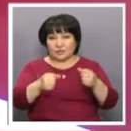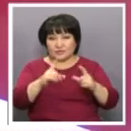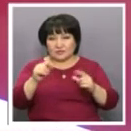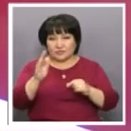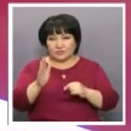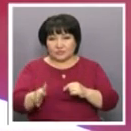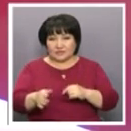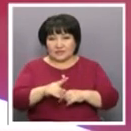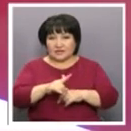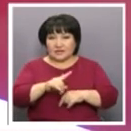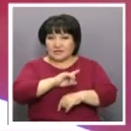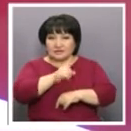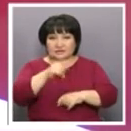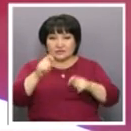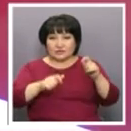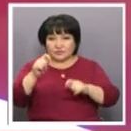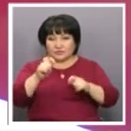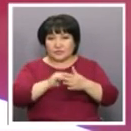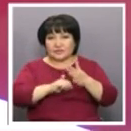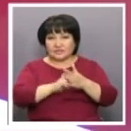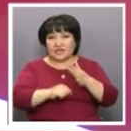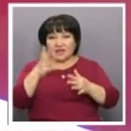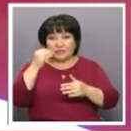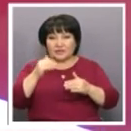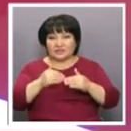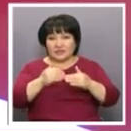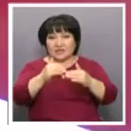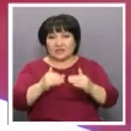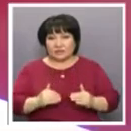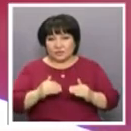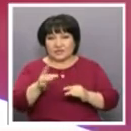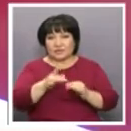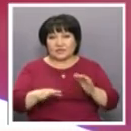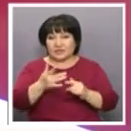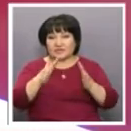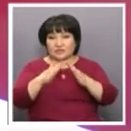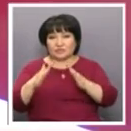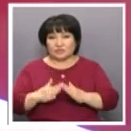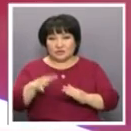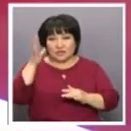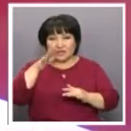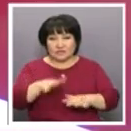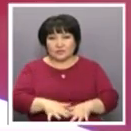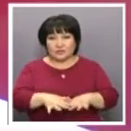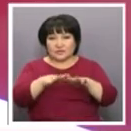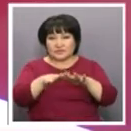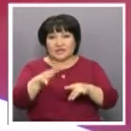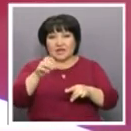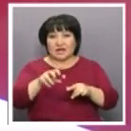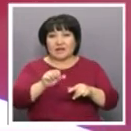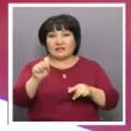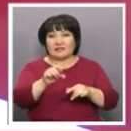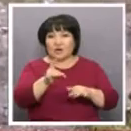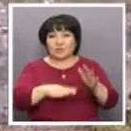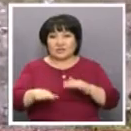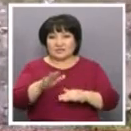Толассыз жауған жауынан Алматының төменгі аудандарында бірқатар үйлерді тағы да су басып жатыр. Алатау ауданына қарасты Ақбұлақ ықшам ауданының